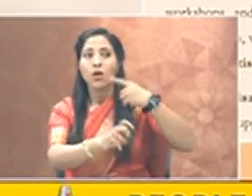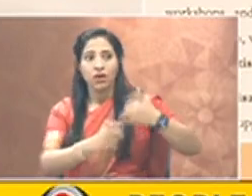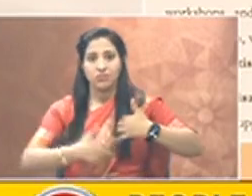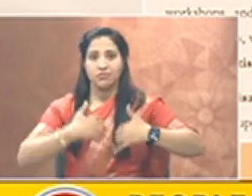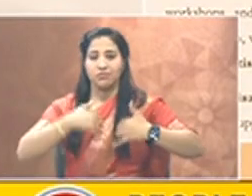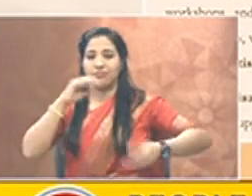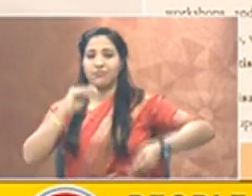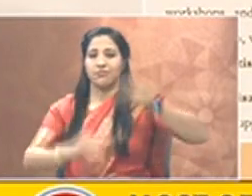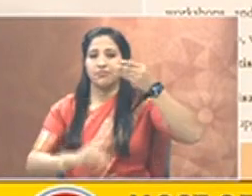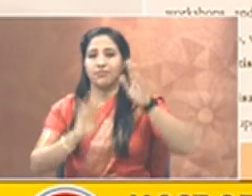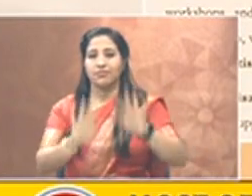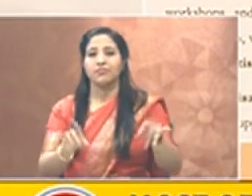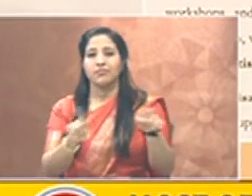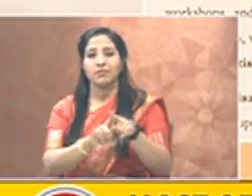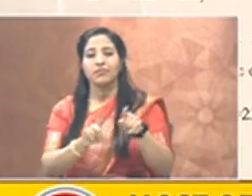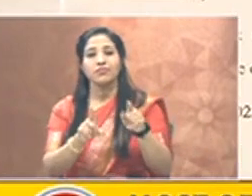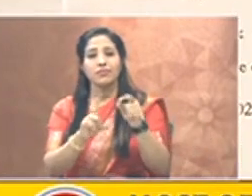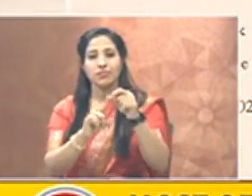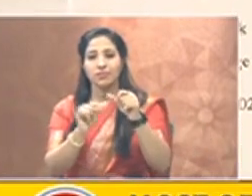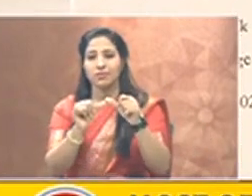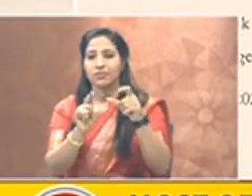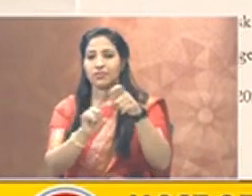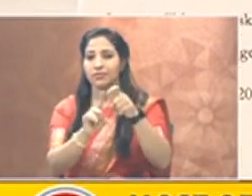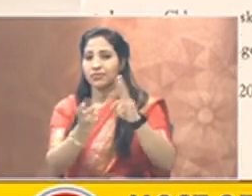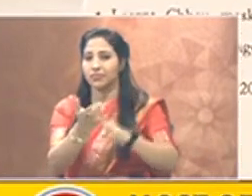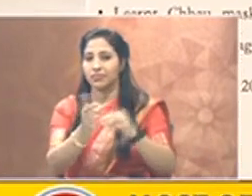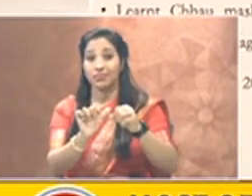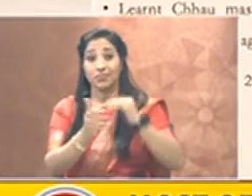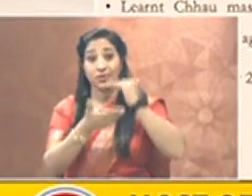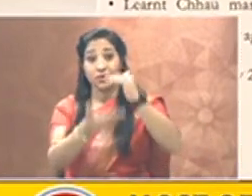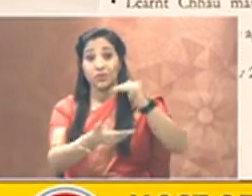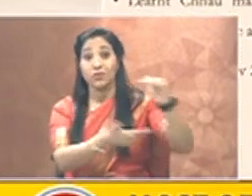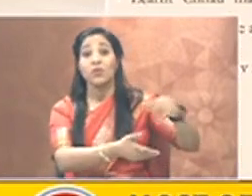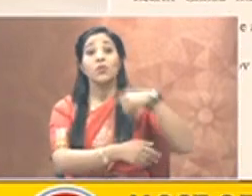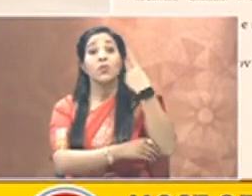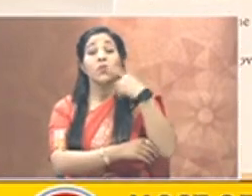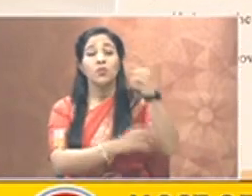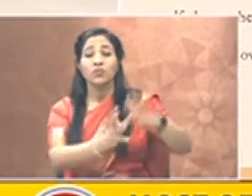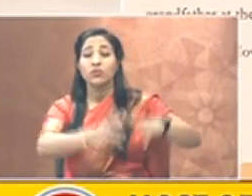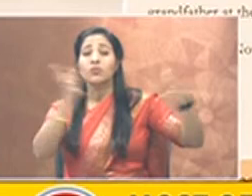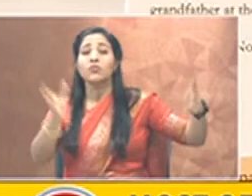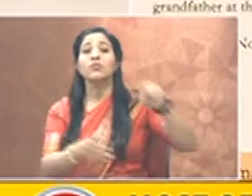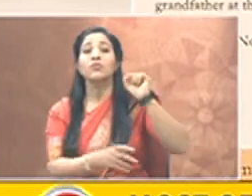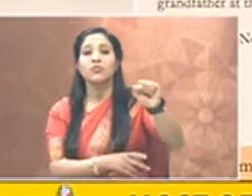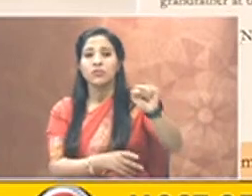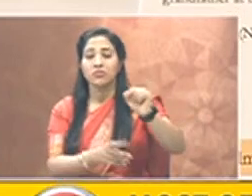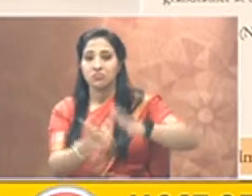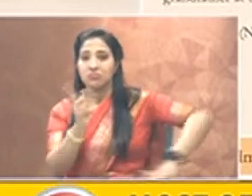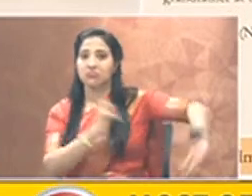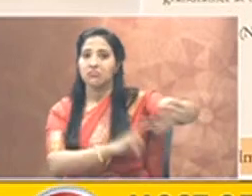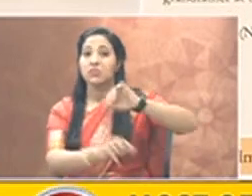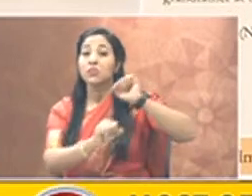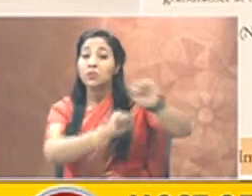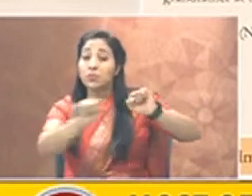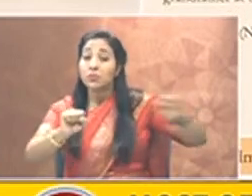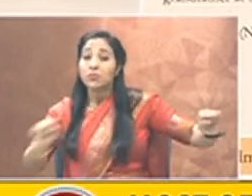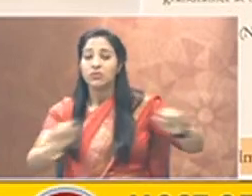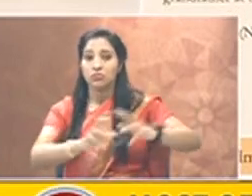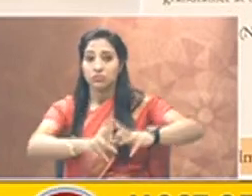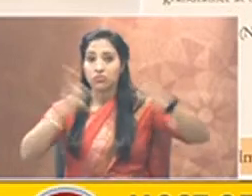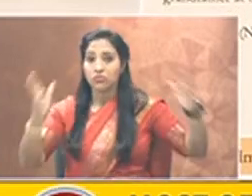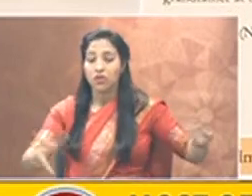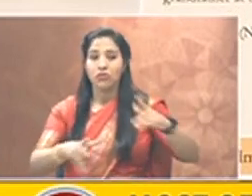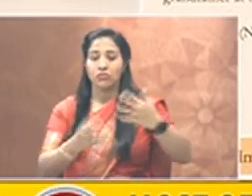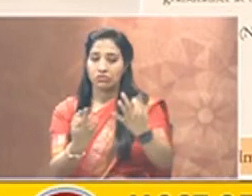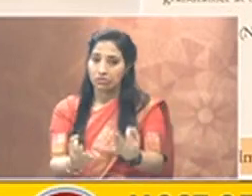है। पद्म पुरस्कार पाने वाले ये अधिकतर लोग अपने अपने क्षेत्र में काफी